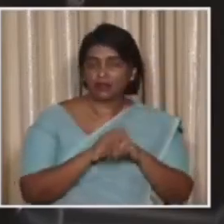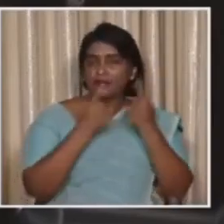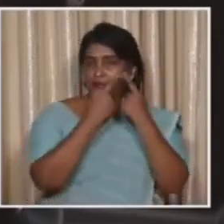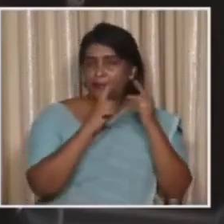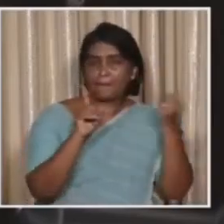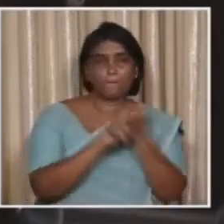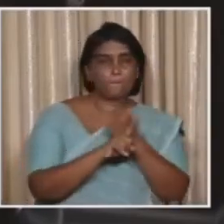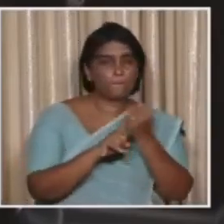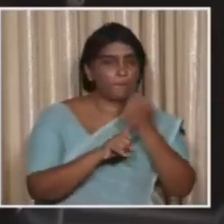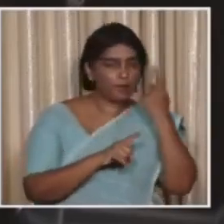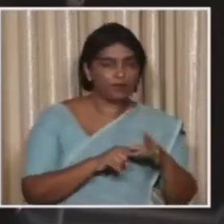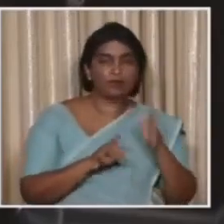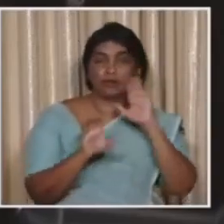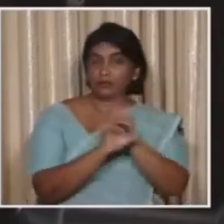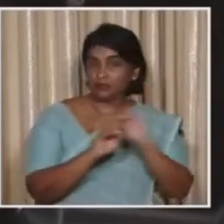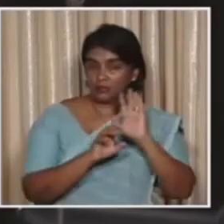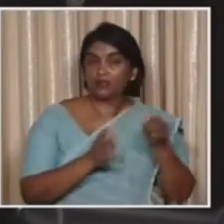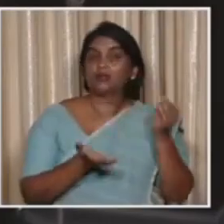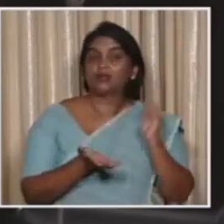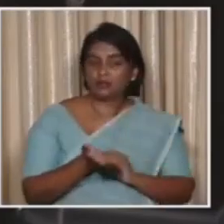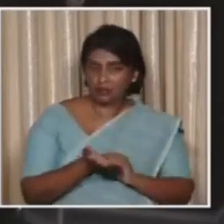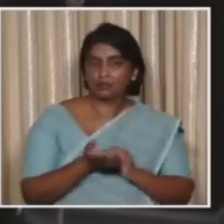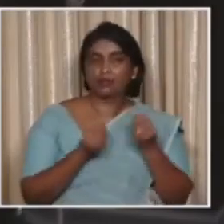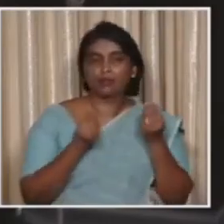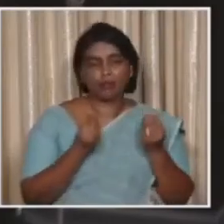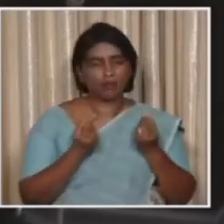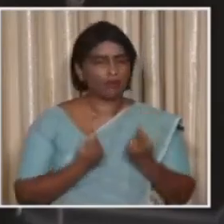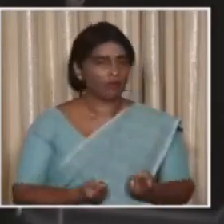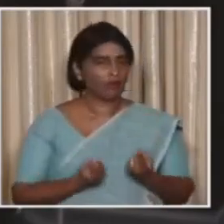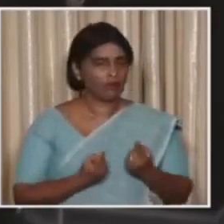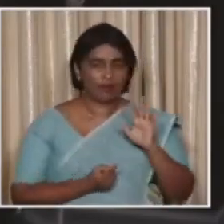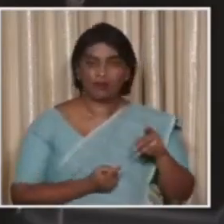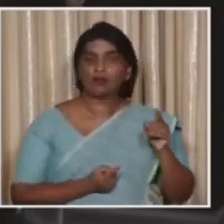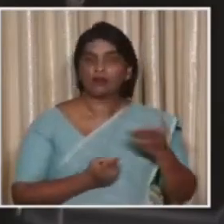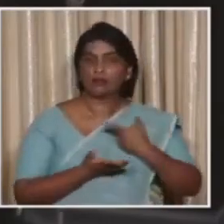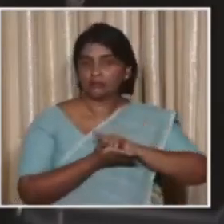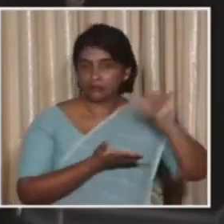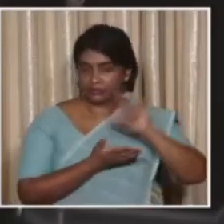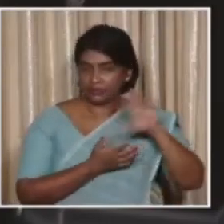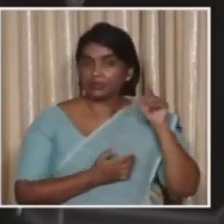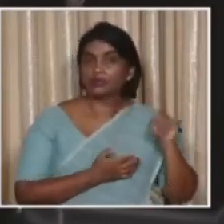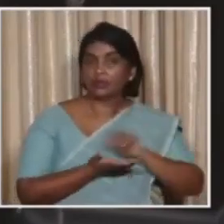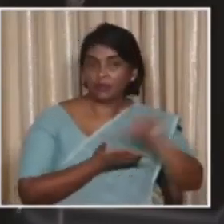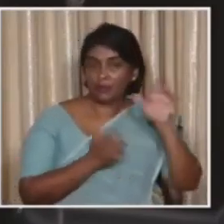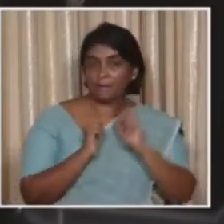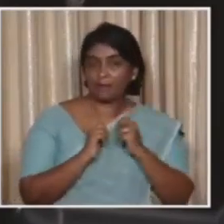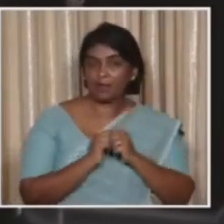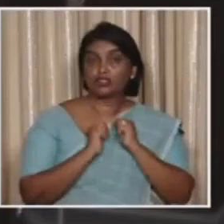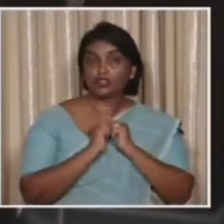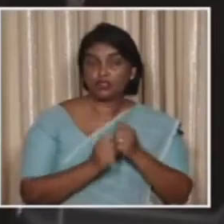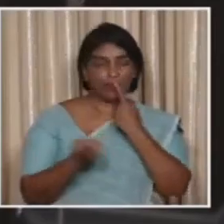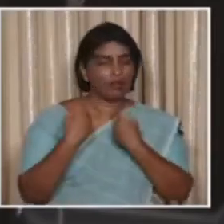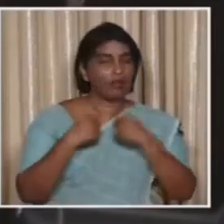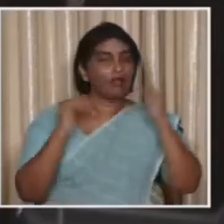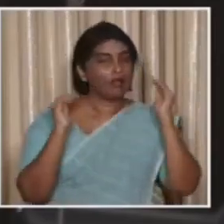නොඑක් බලපෑම් මත ප්‍රචාර මත නැවත වතාවක් පොඩි අඩුපාඩුවක් වෙලා තිබුණා. යැවීම සම්බන්ධයෙන්, පිටත්වීම සම්බන්ධයෙන්, රැකියා ඇනවුම්